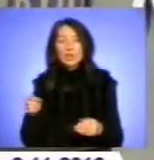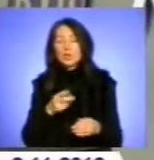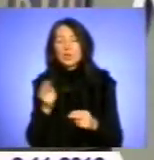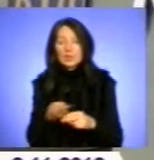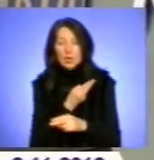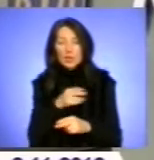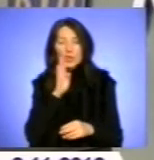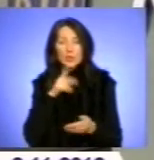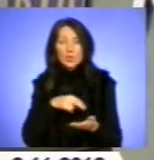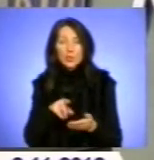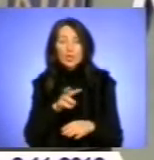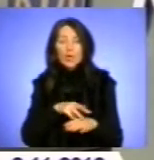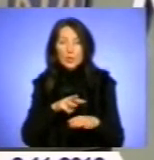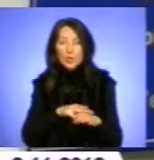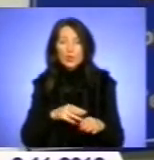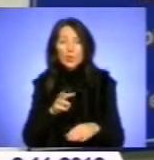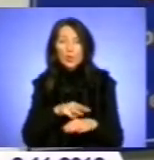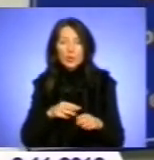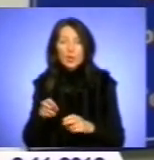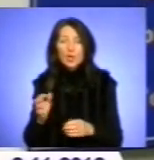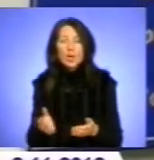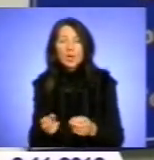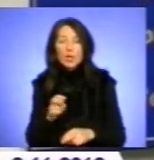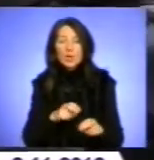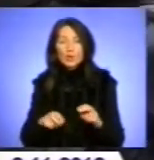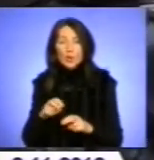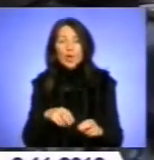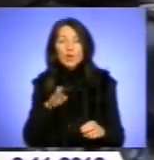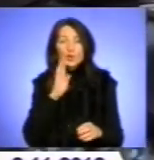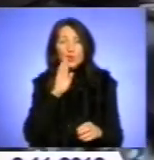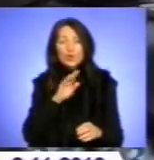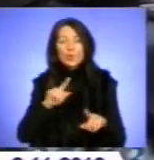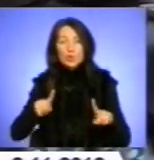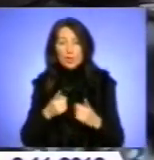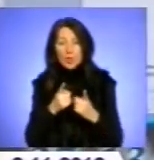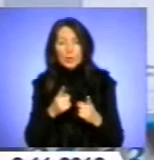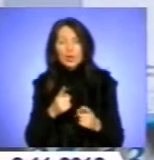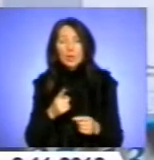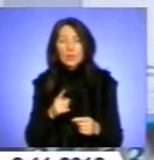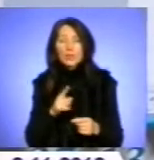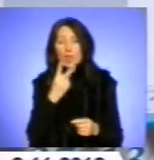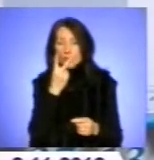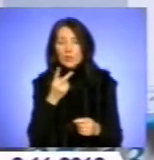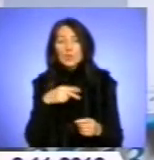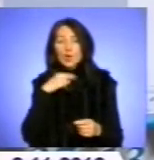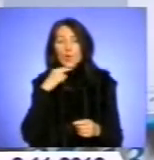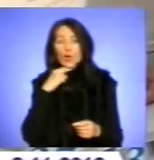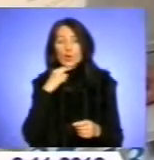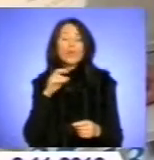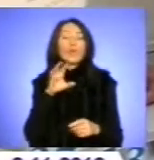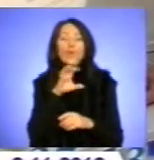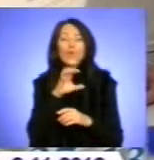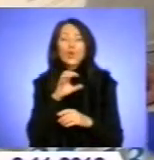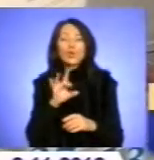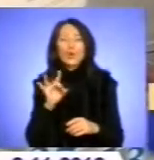правоохоронців. Міліціонери вживають усіх заходів, аби затримати підозрюваних. Придивіться уважно до цих фотороботів, складених зі слів потерпілої. Одна